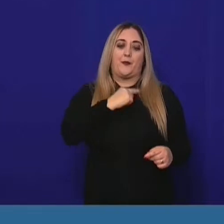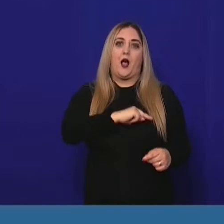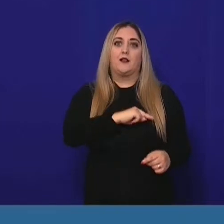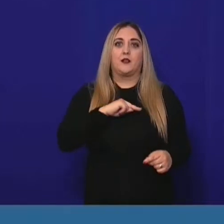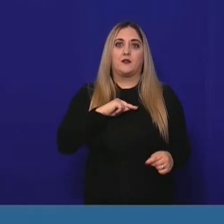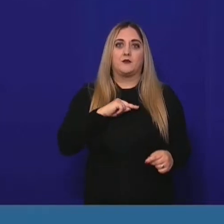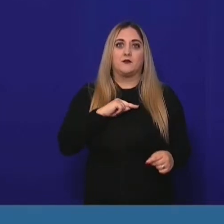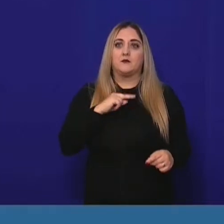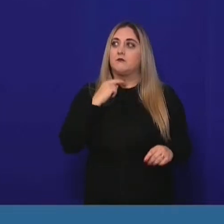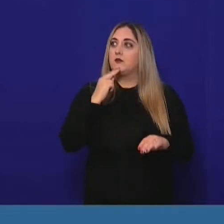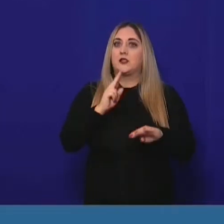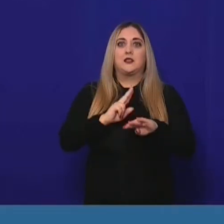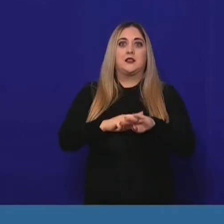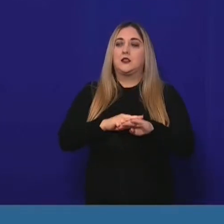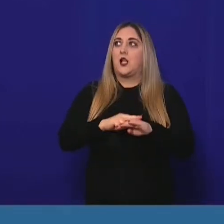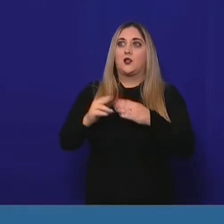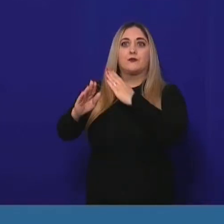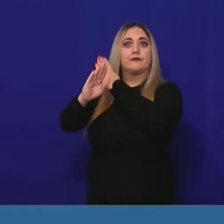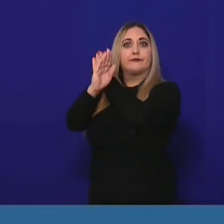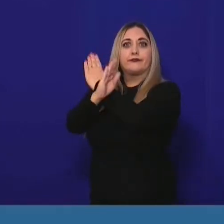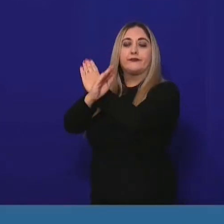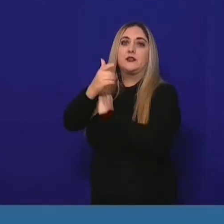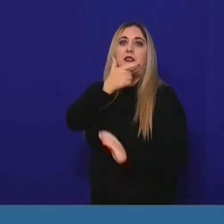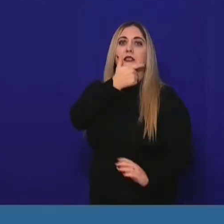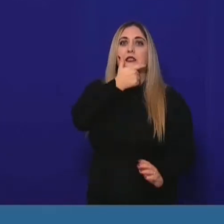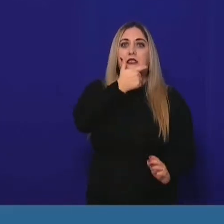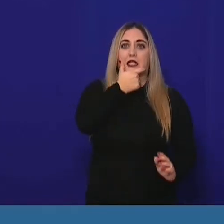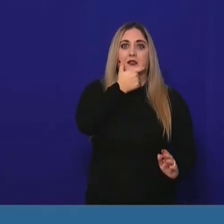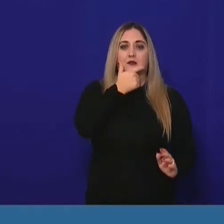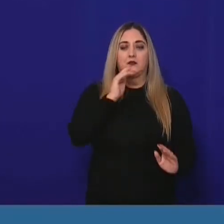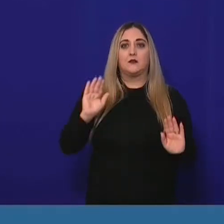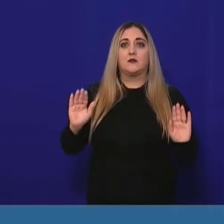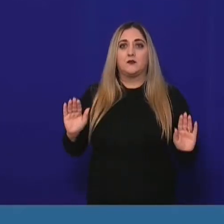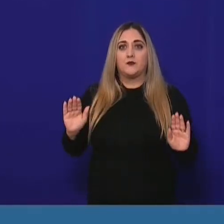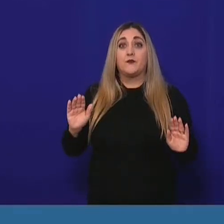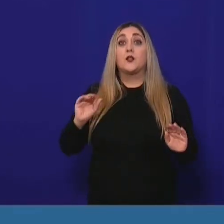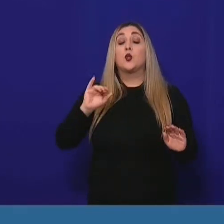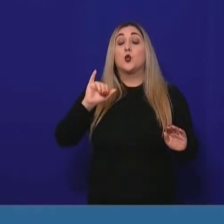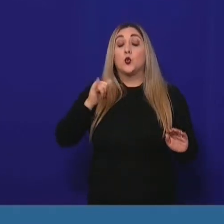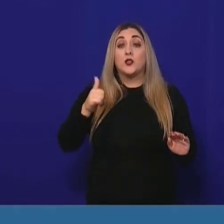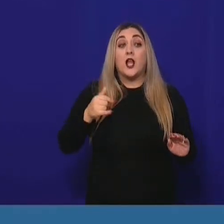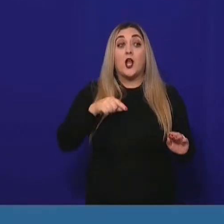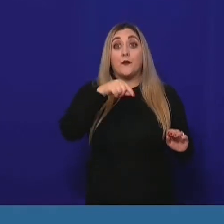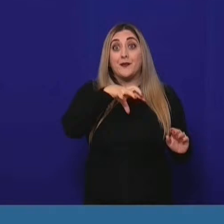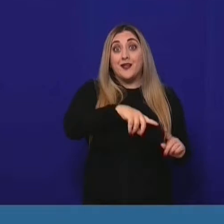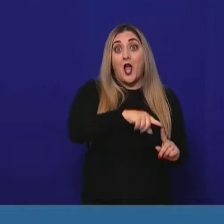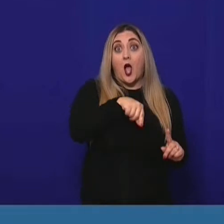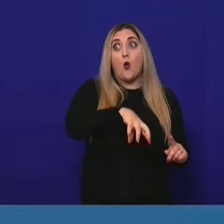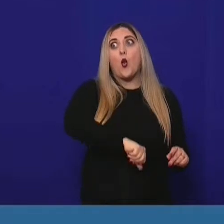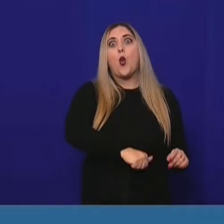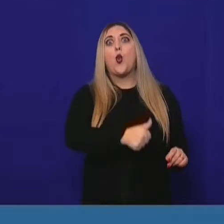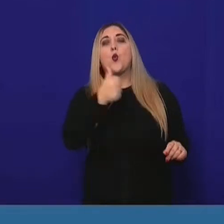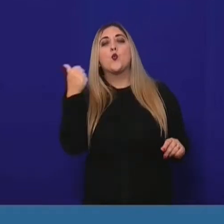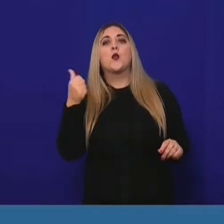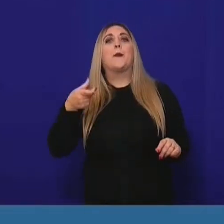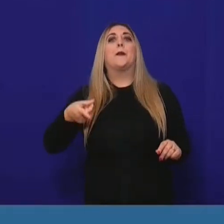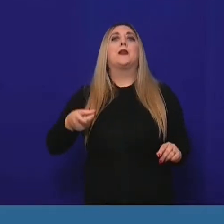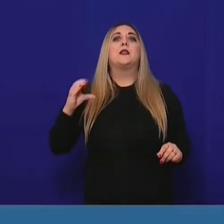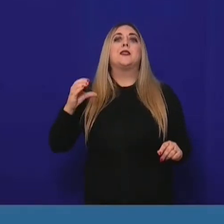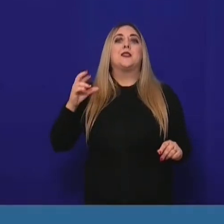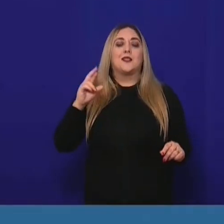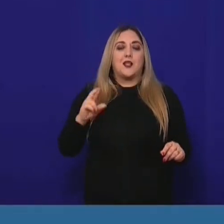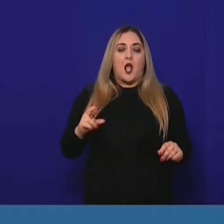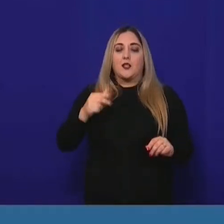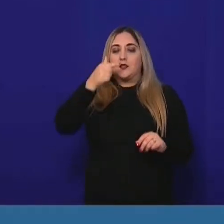jirritornaw lura. U anka qegħdin nieħdu l-prekawzjonijiet għal dawn li jkunu qegħdin jirritornaw lura fejn huma jridu jagħmlu PCR test qabel